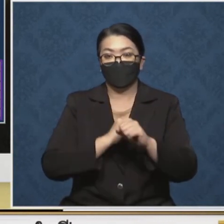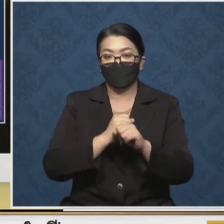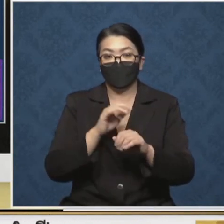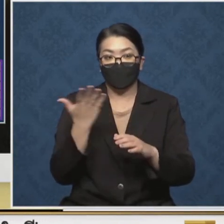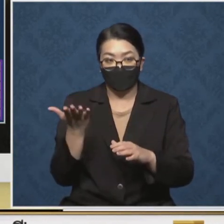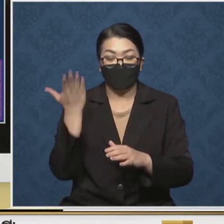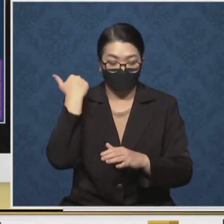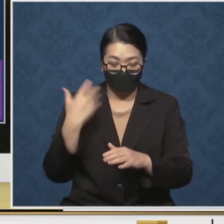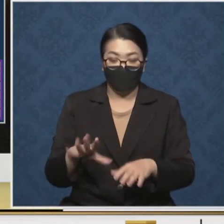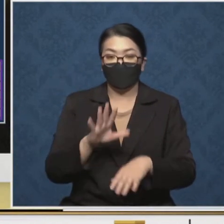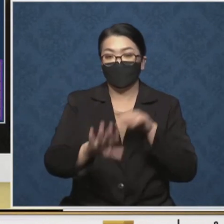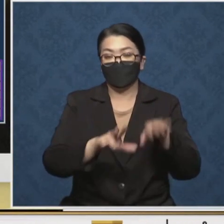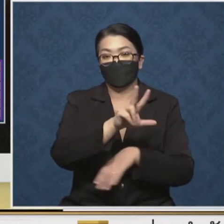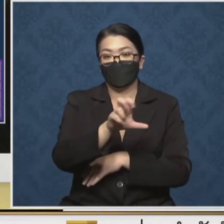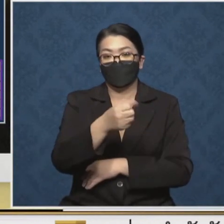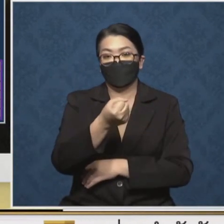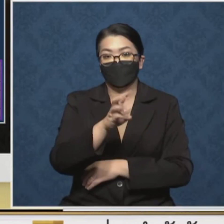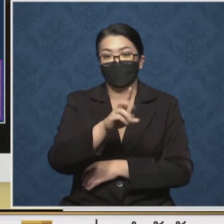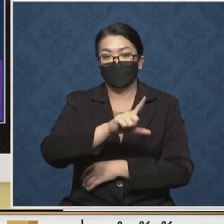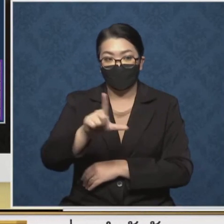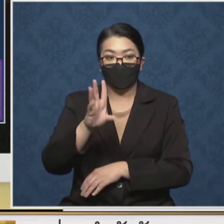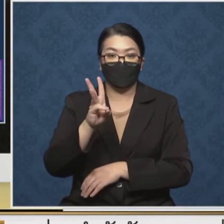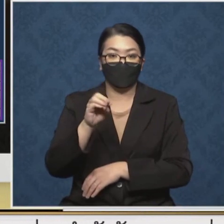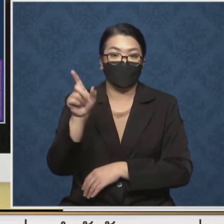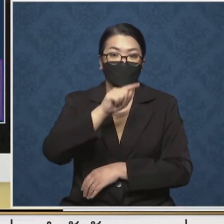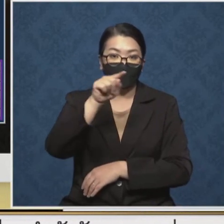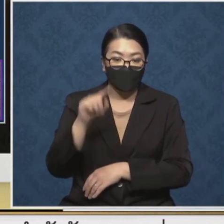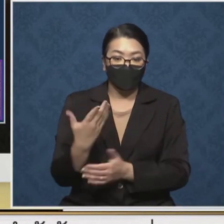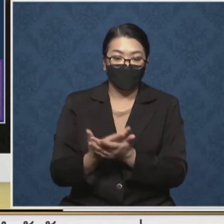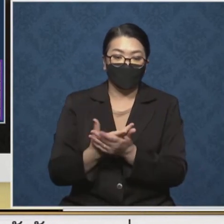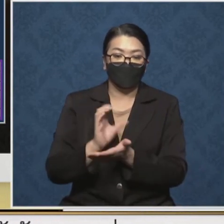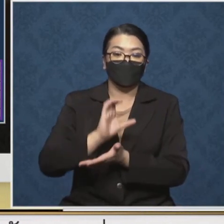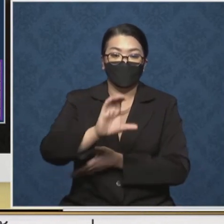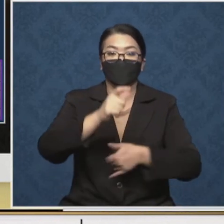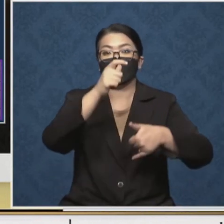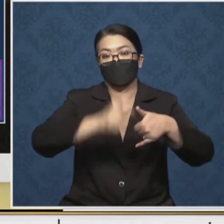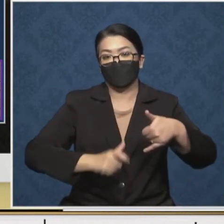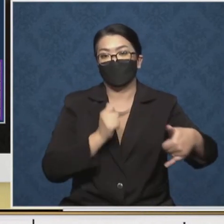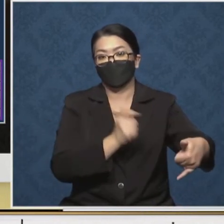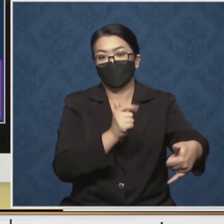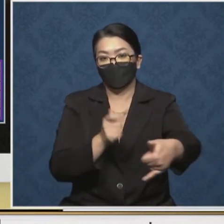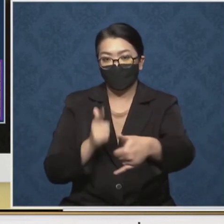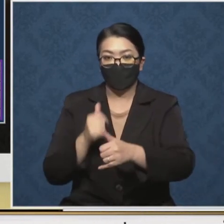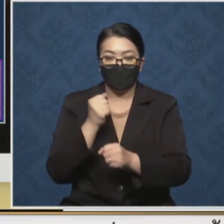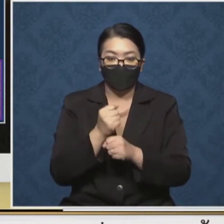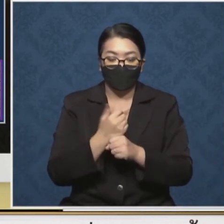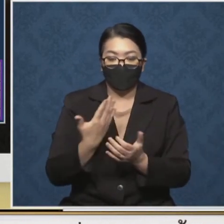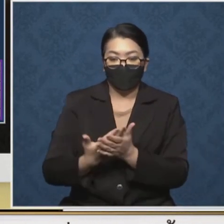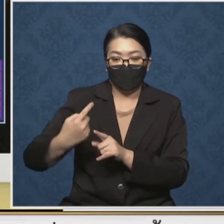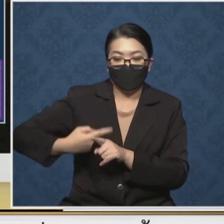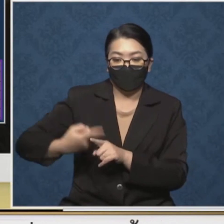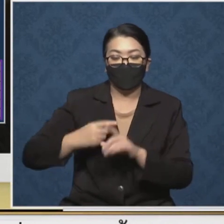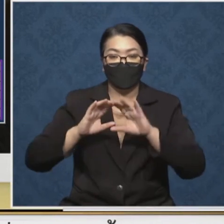หรอจำนวนมากกว่า 316 ล้านบาทค่ะได้ขอจัสรรเป็งบประมาณุขรากรและเป็เงิเดือนค่าราช